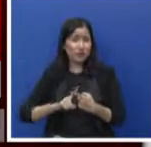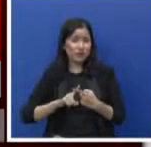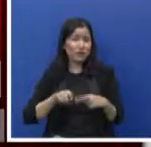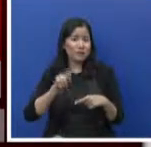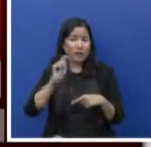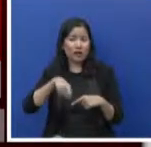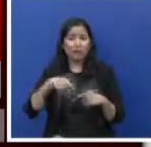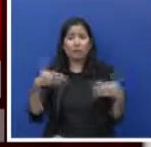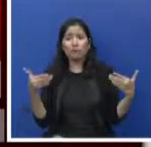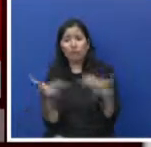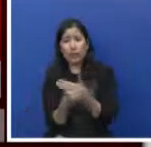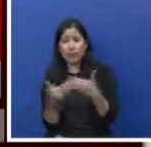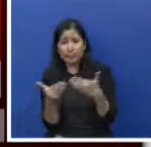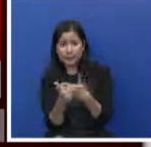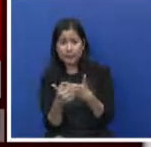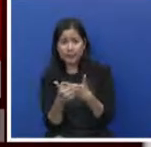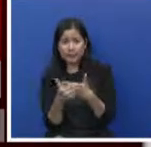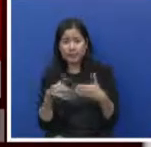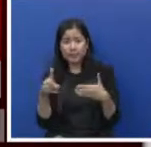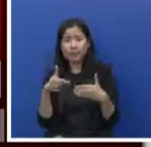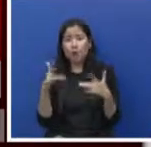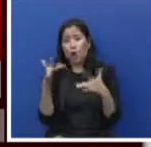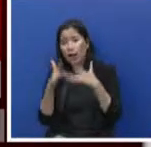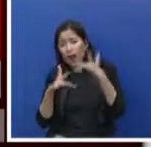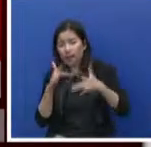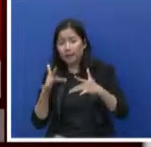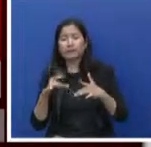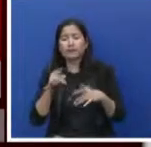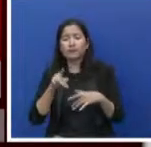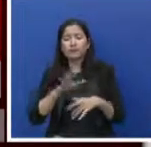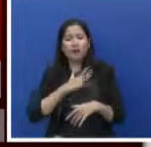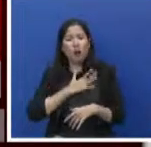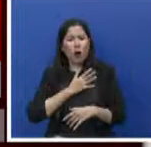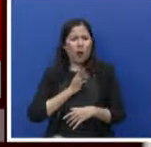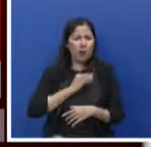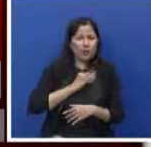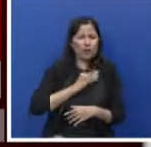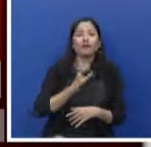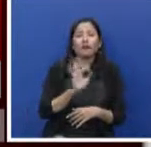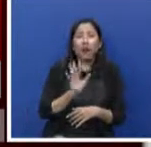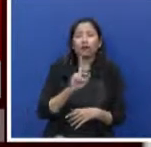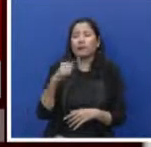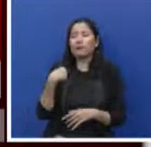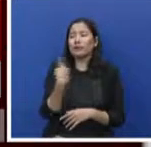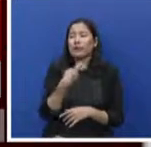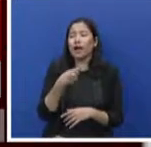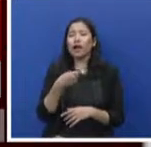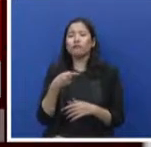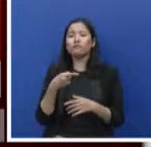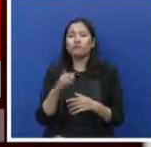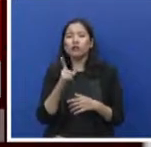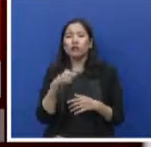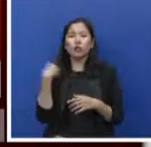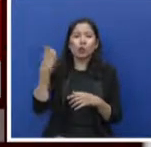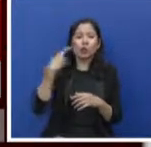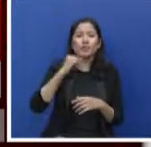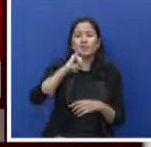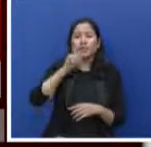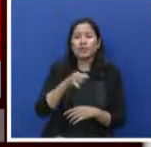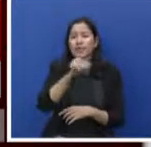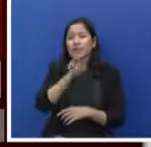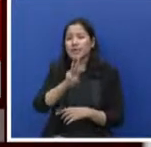sarana transportasi maupun mitra kami, jangan khawatir karena kami akan selalu menerapkan J3K, jaga